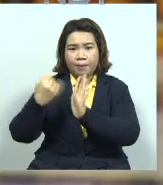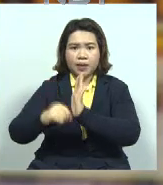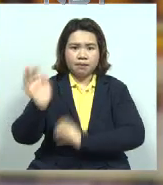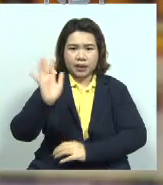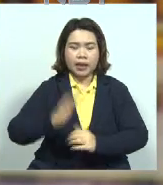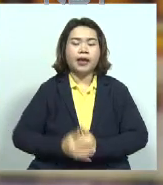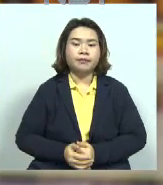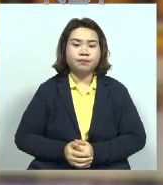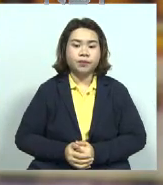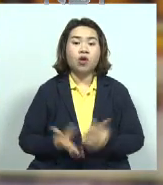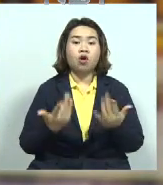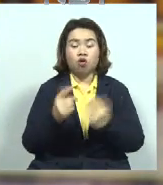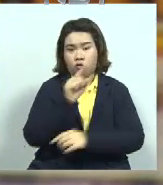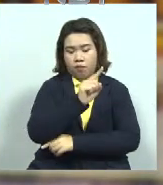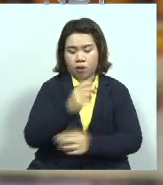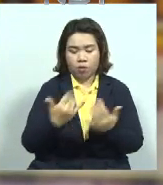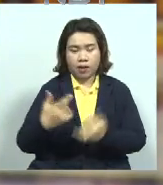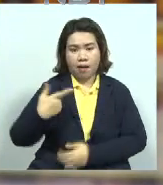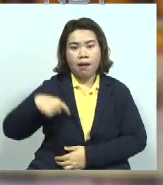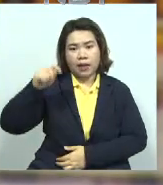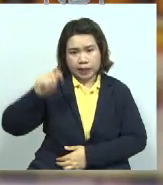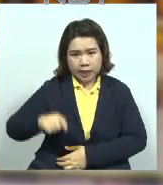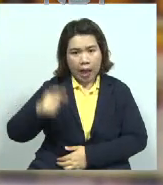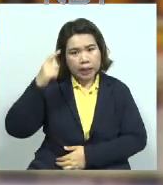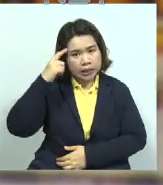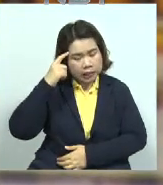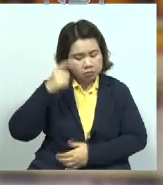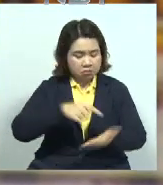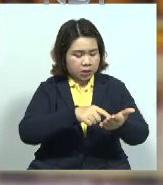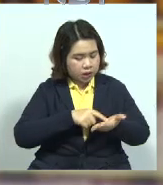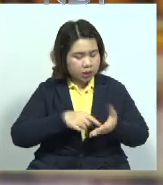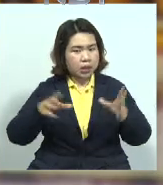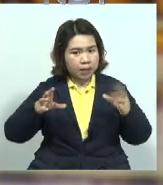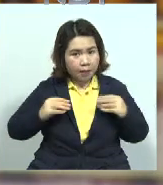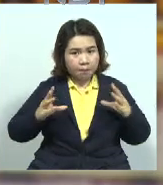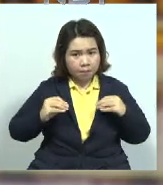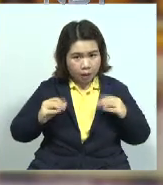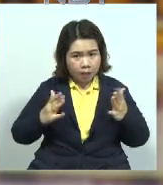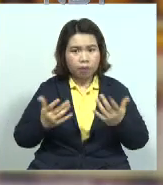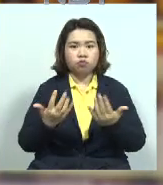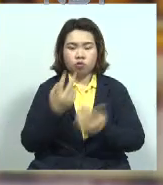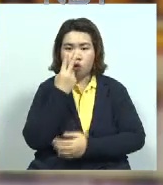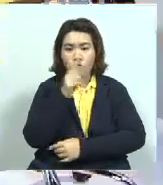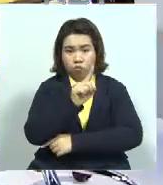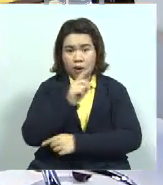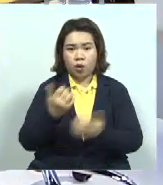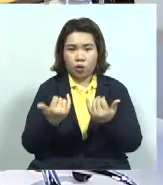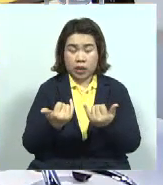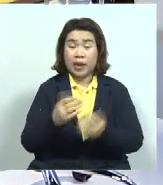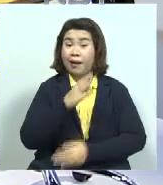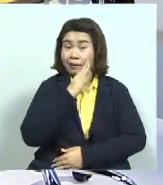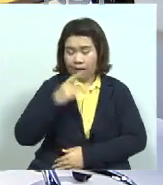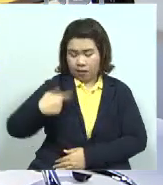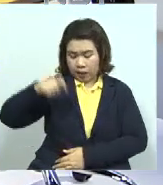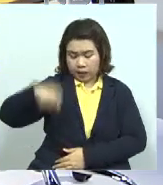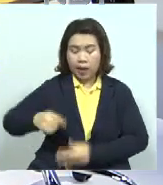ติดตามในช่วงบ่ายวันนี้นะคะว่าศาลรัฐธรรมนูญจะรับหรือไม่รับคำร้องของกกต.ไว้พิจารณาวินิจฉัยและหากศาลรัฐธรรม